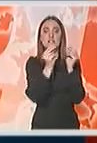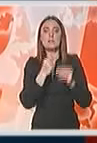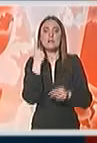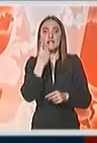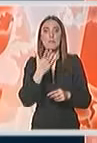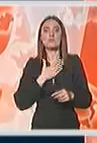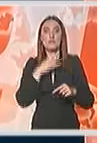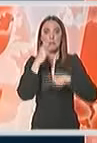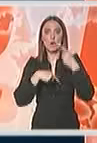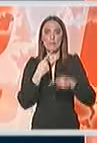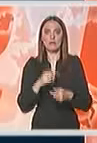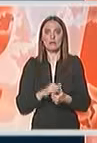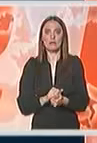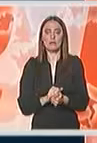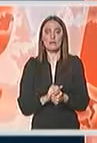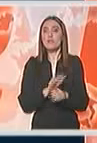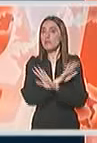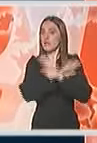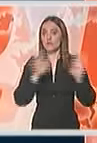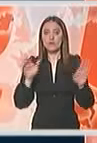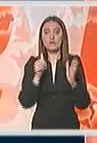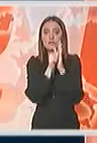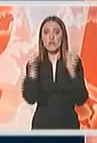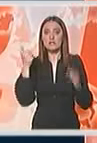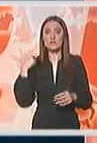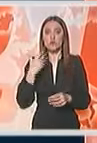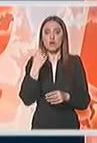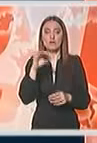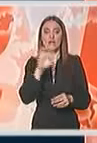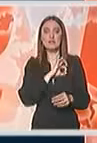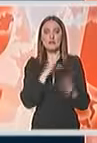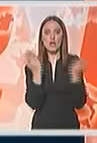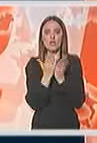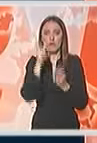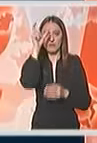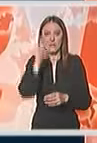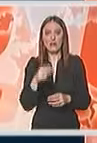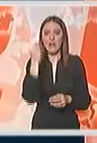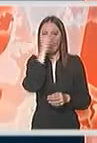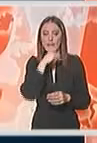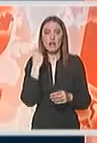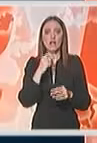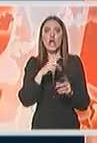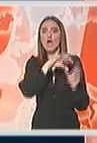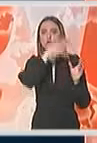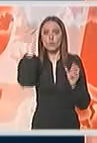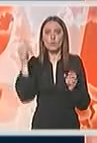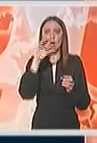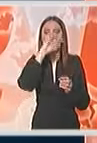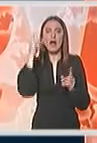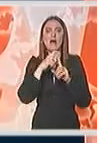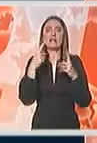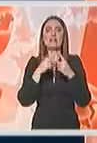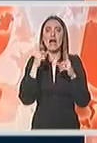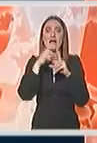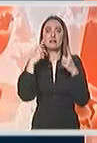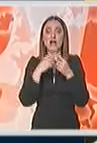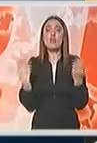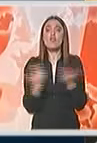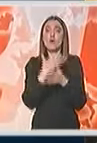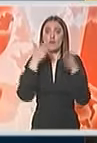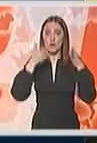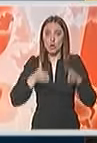promeni? Navršava se 16 godina od smrti novinarke Nedeljnika Duga Radislave Dade Vujasinović. Na